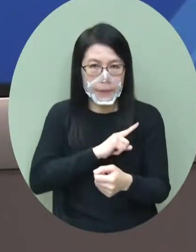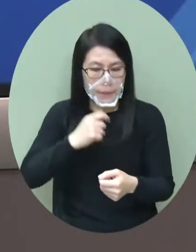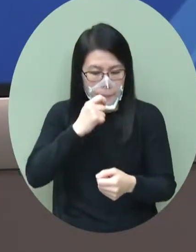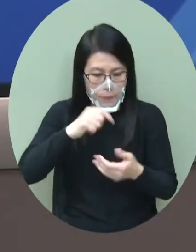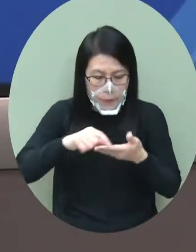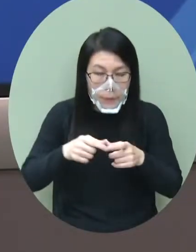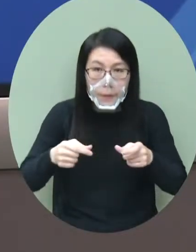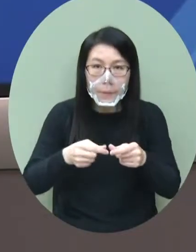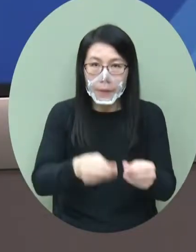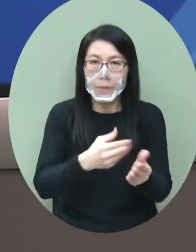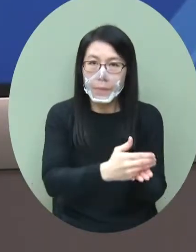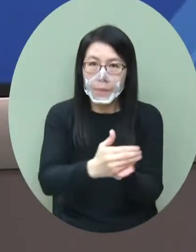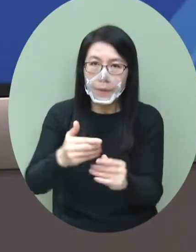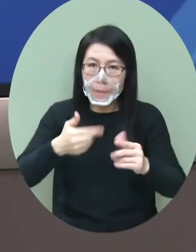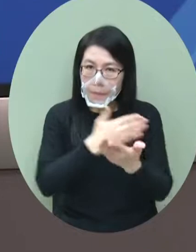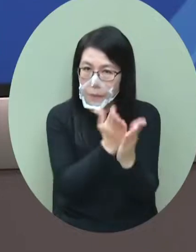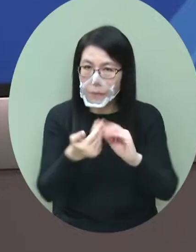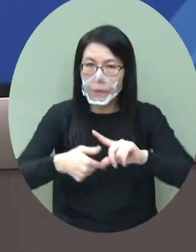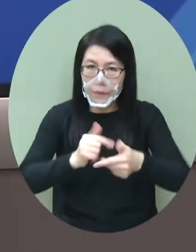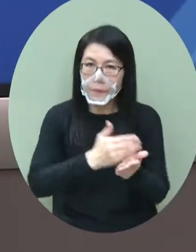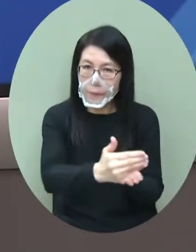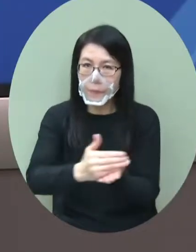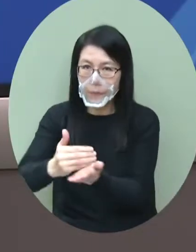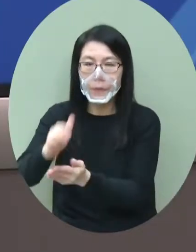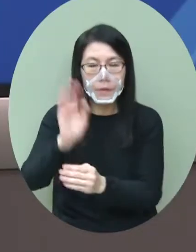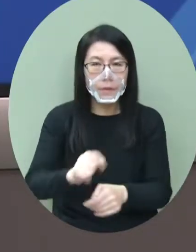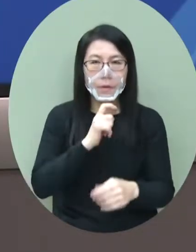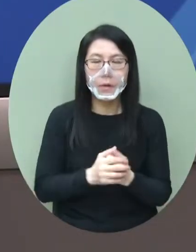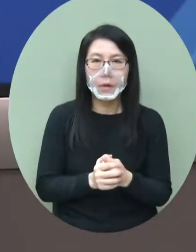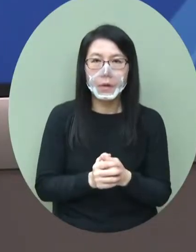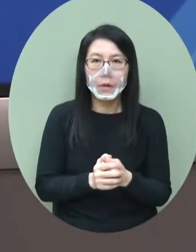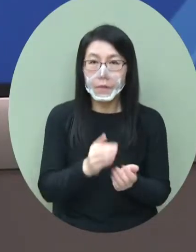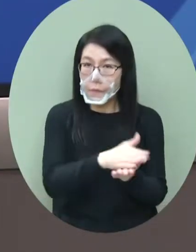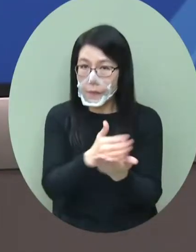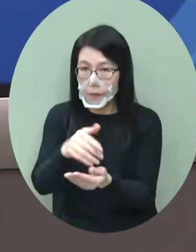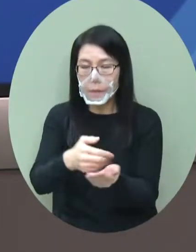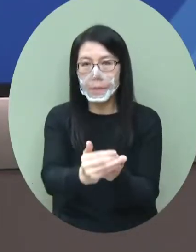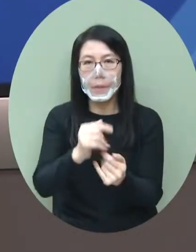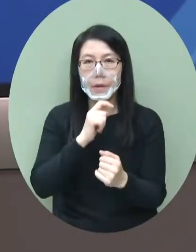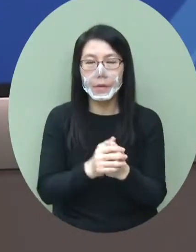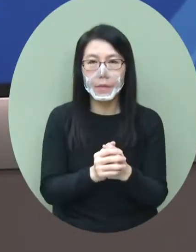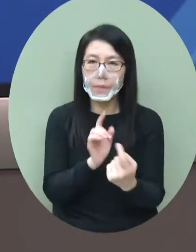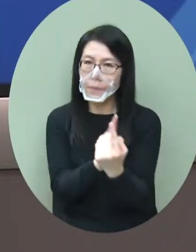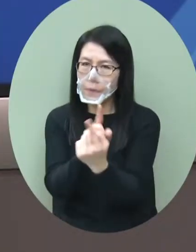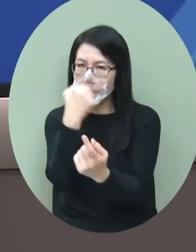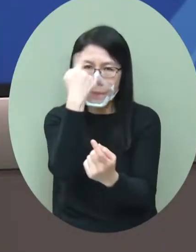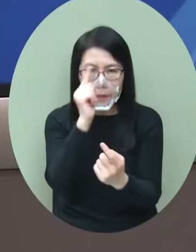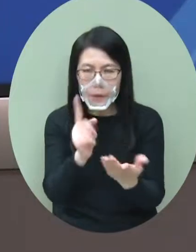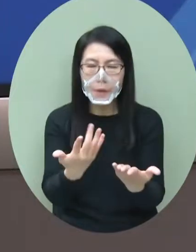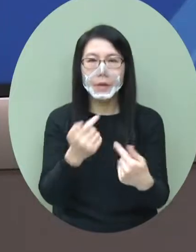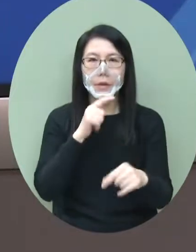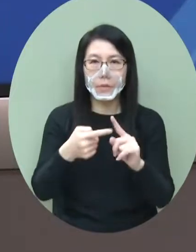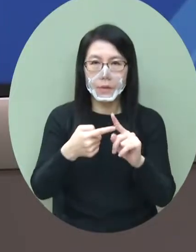200万份这些快速抗原的测试包通过不同的渠道分发出去。当然分发的对象